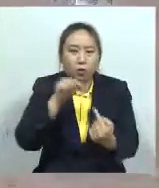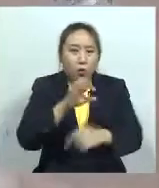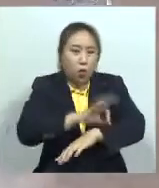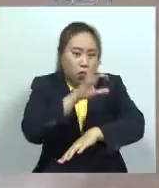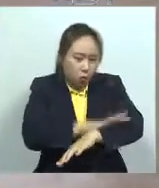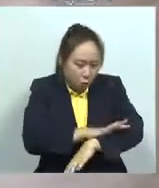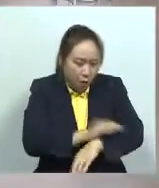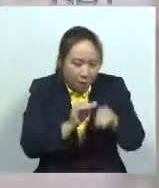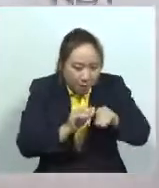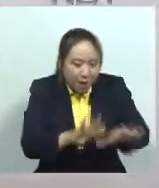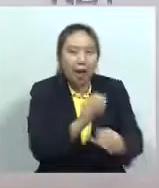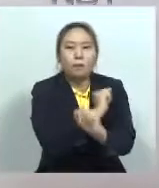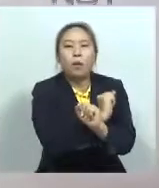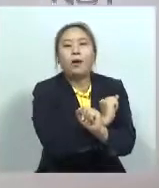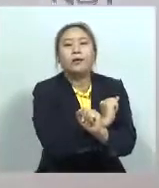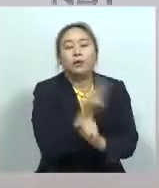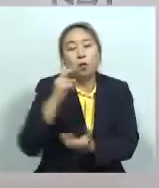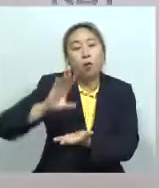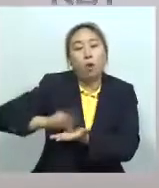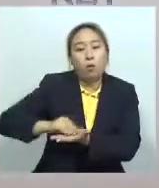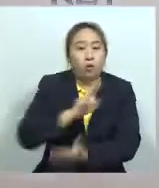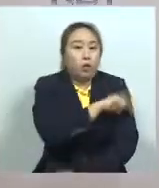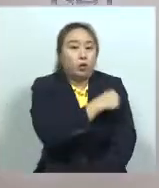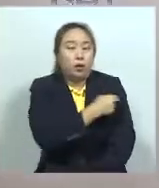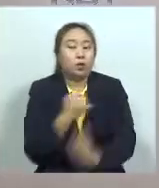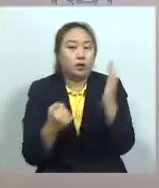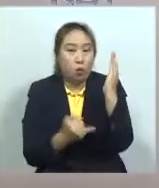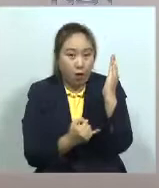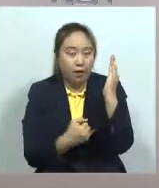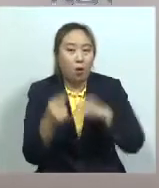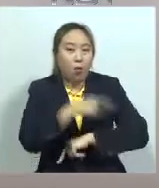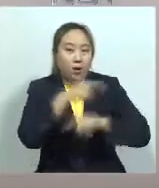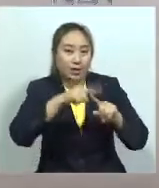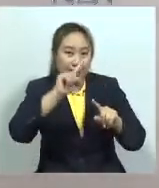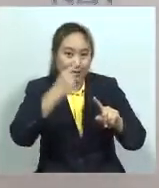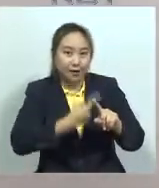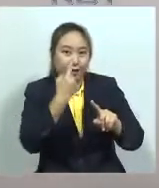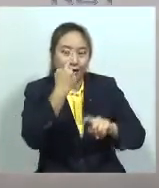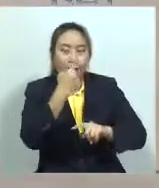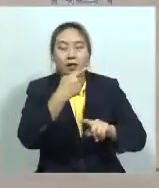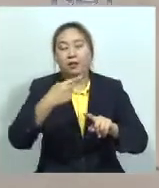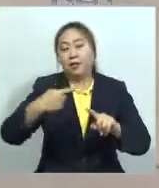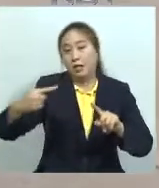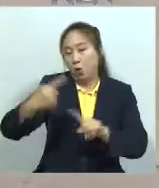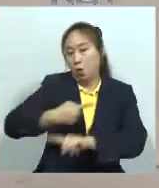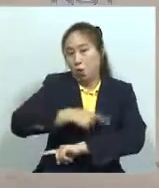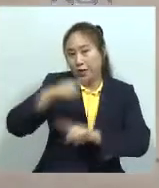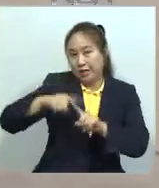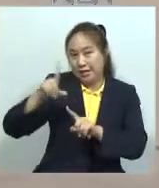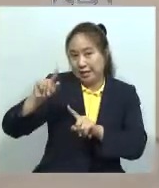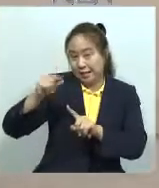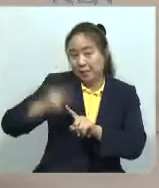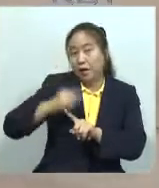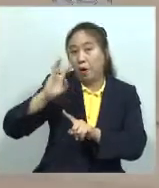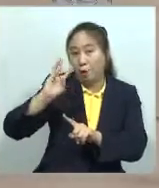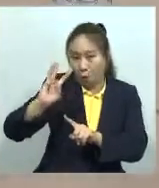ของยุงลายนะคะซึ่งจากข้อมูลของสาธารณสุขจังหวัดตั้งแต่1มกราคมถึง20มิถุนายนที่ผ่านมานะคะพบ